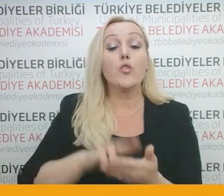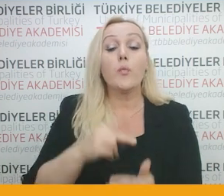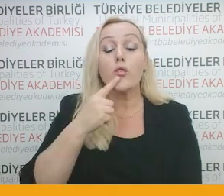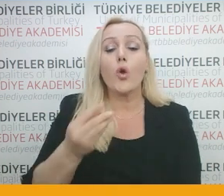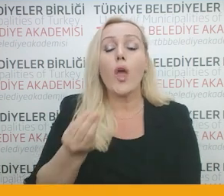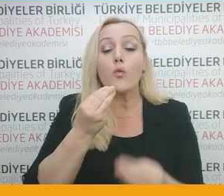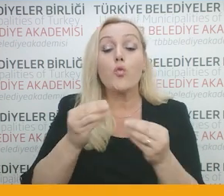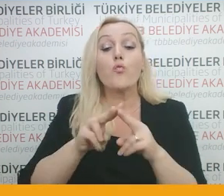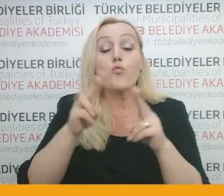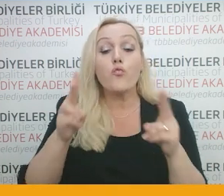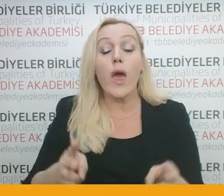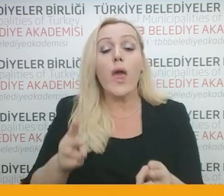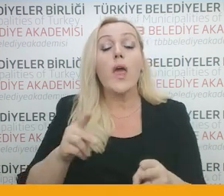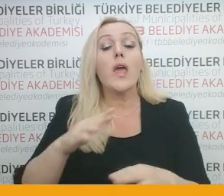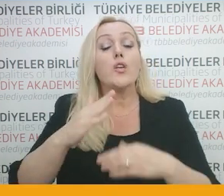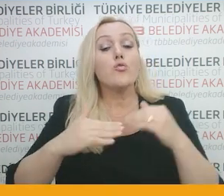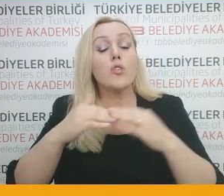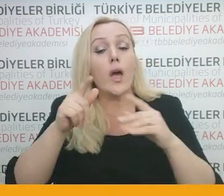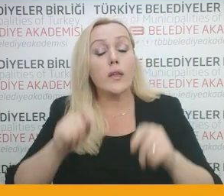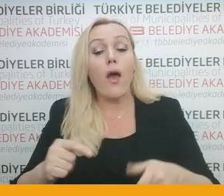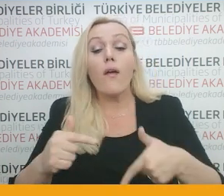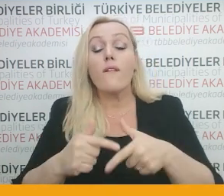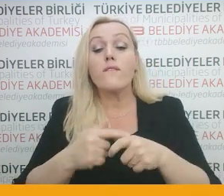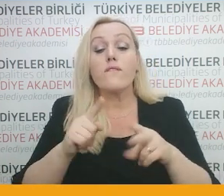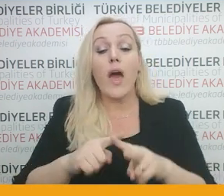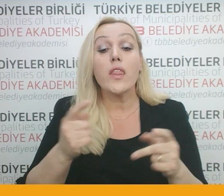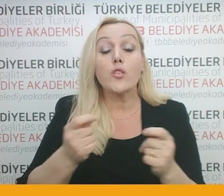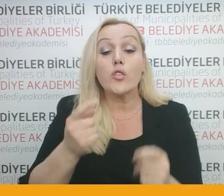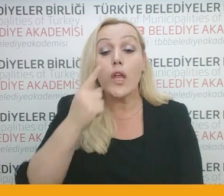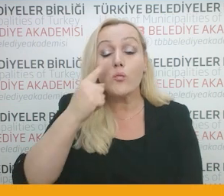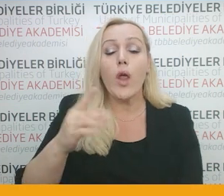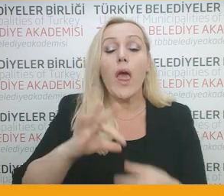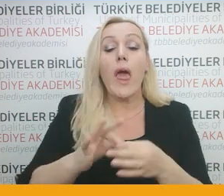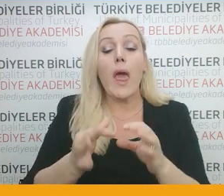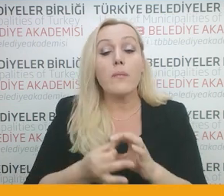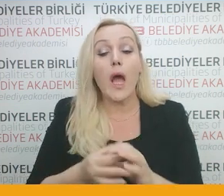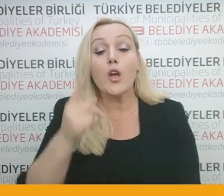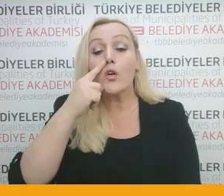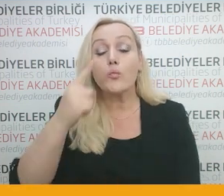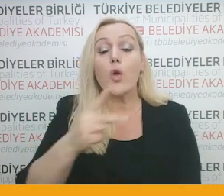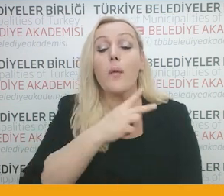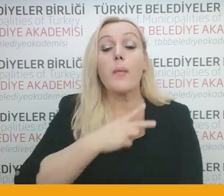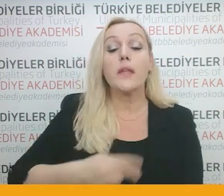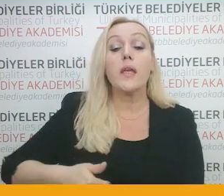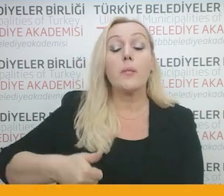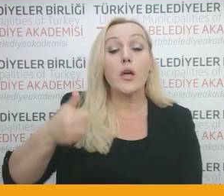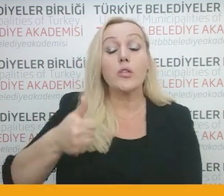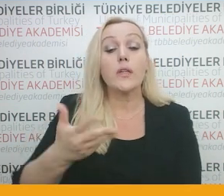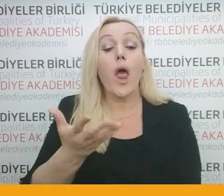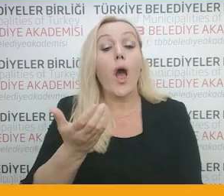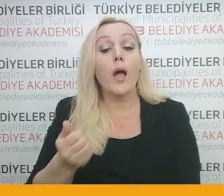büfelerin yapımının Fen İşleri Müdürlüğü'nün başkanımızın imzalı talebi, Emlak Müdürlüğü'nün görüşü, belediye başkanından alınan onaya